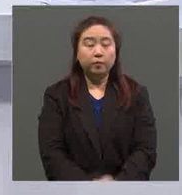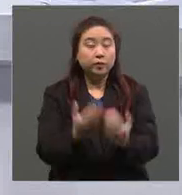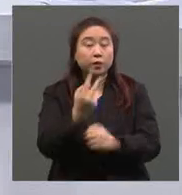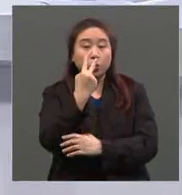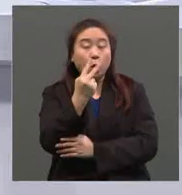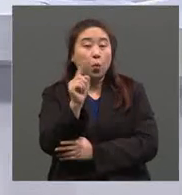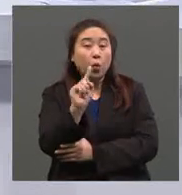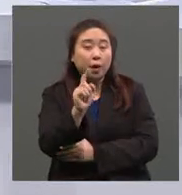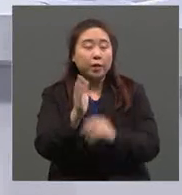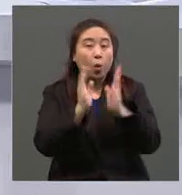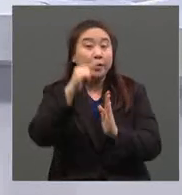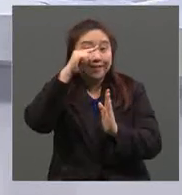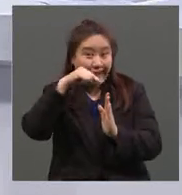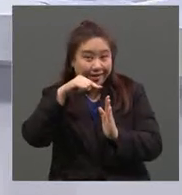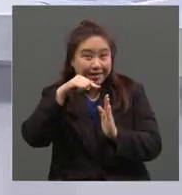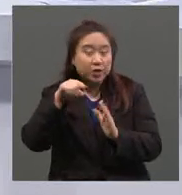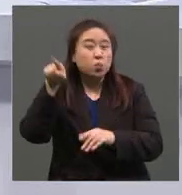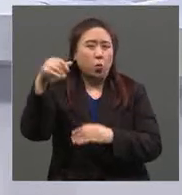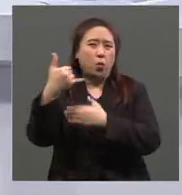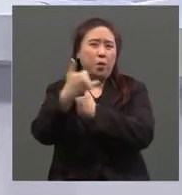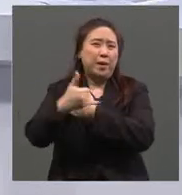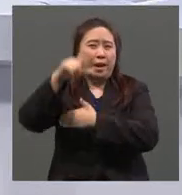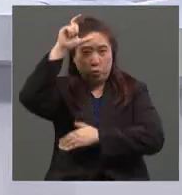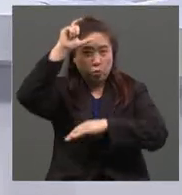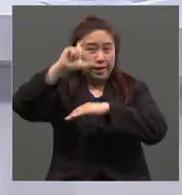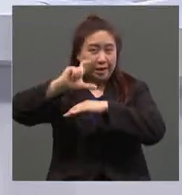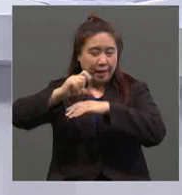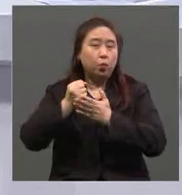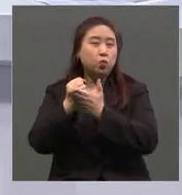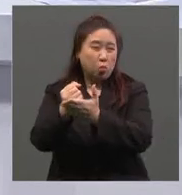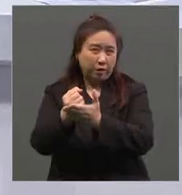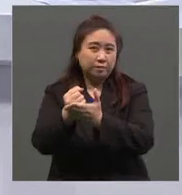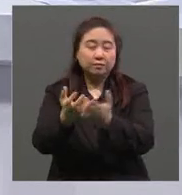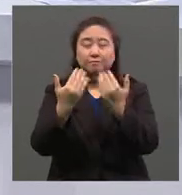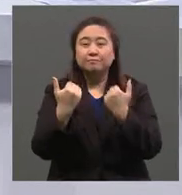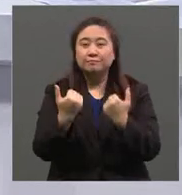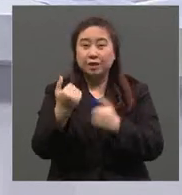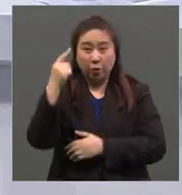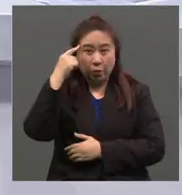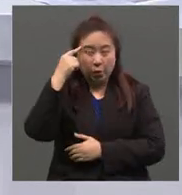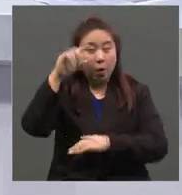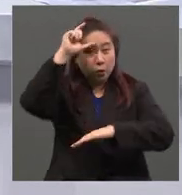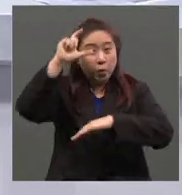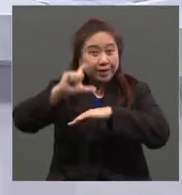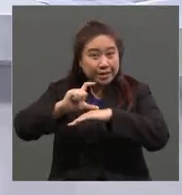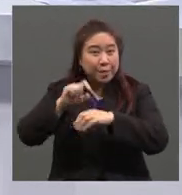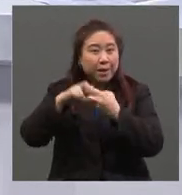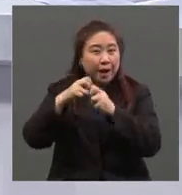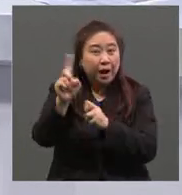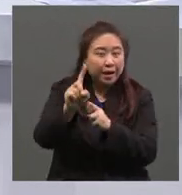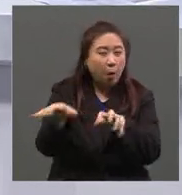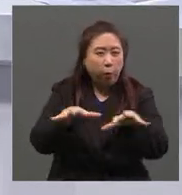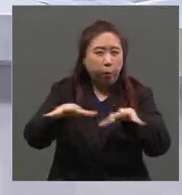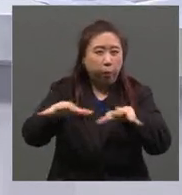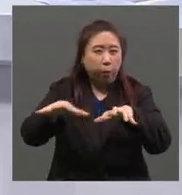มาดูเรื่องของการช่วยเหลือคนไทยที่อยู่ในประเทศตุรกีนะครับอย่างที่ทราบกันดีว่าประเทศตุรกีเนี่ยเพิ่งจะเจอภัยพิบั